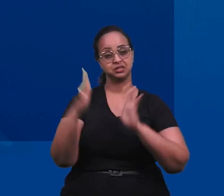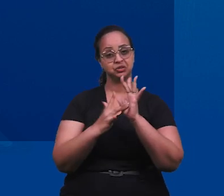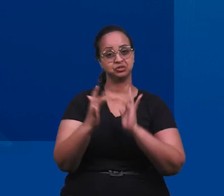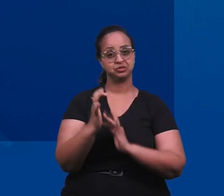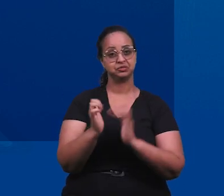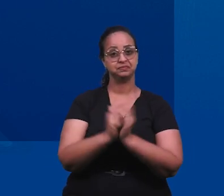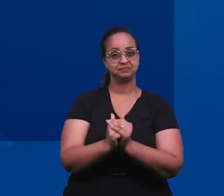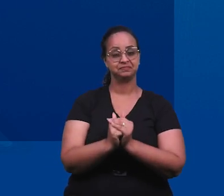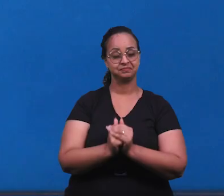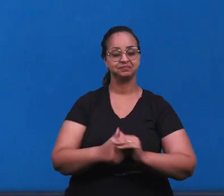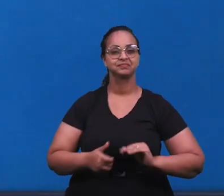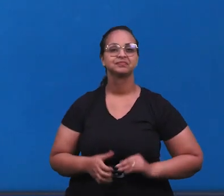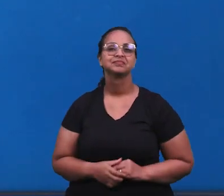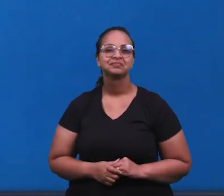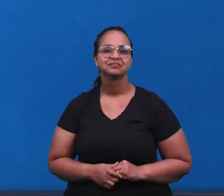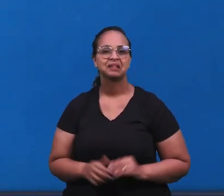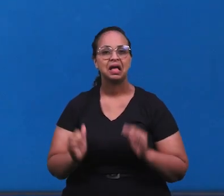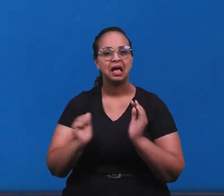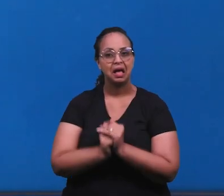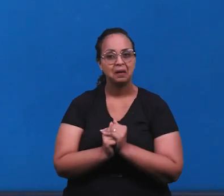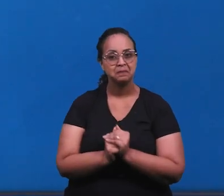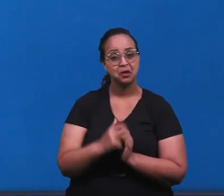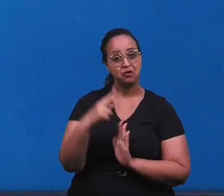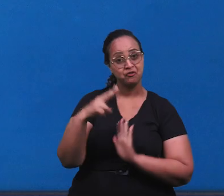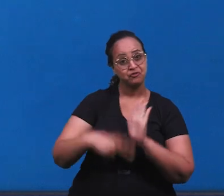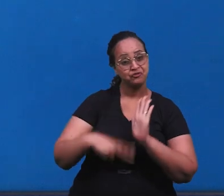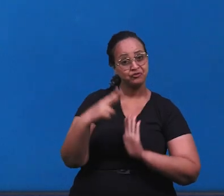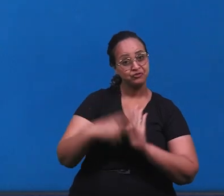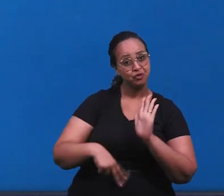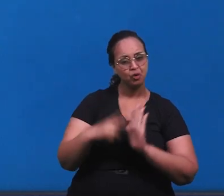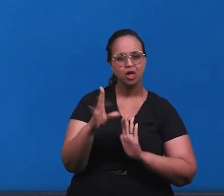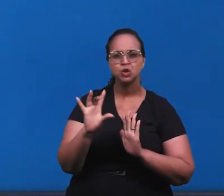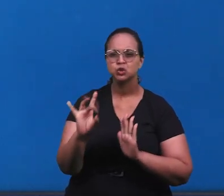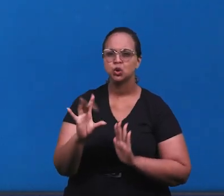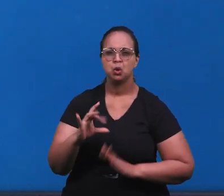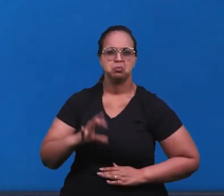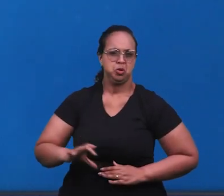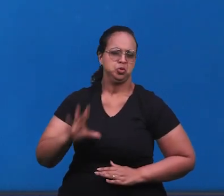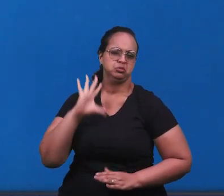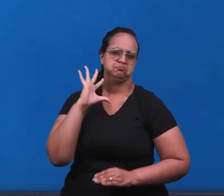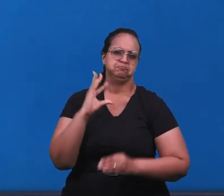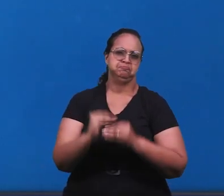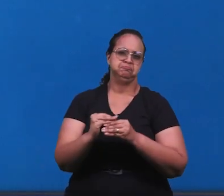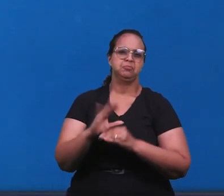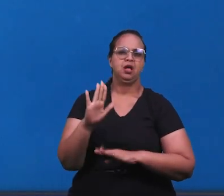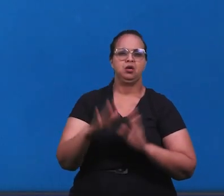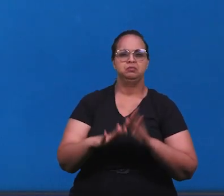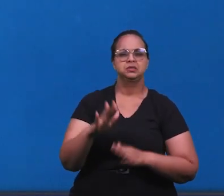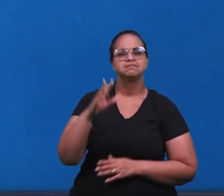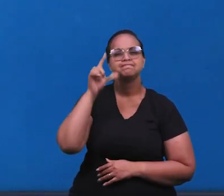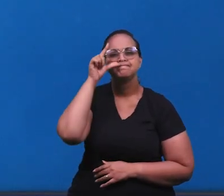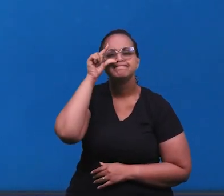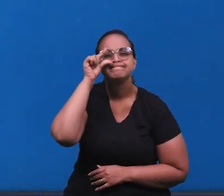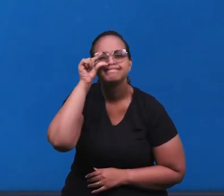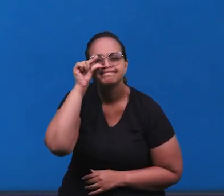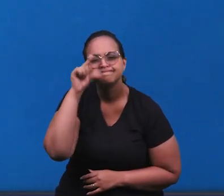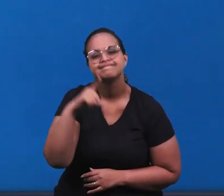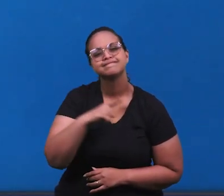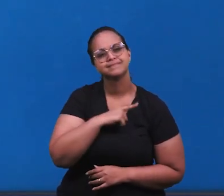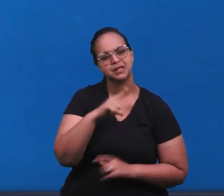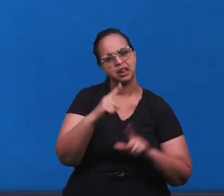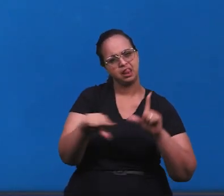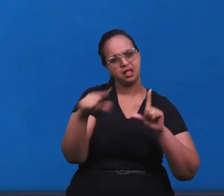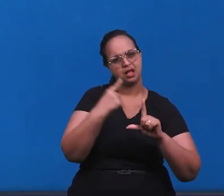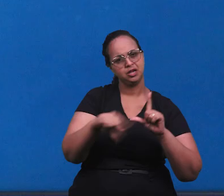Аминь. Мир Божий. Amém, irmã Natasha, eu vou ler aqui apenas em português, porque algumas pessoas podem ter tido dificuldade de